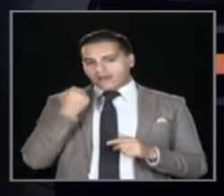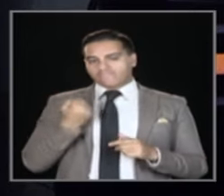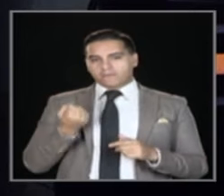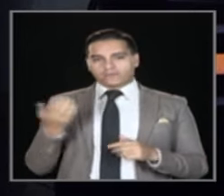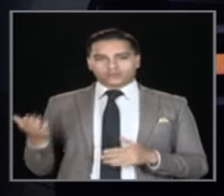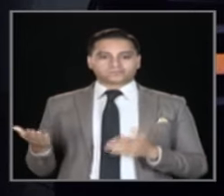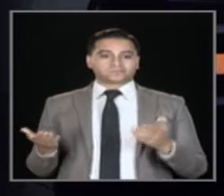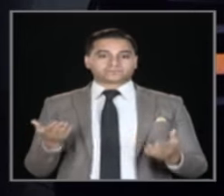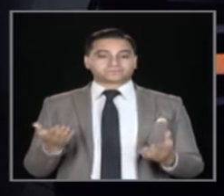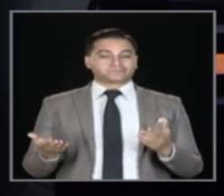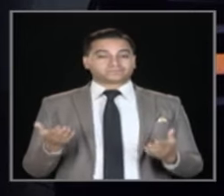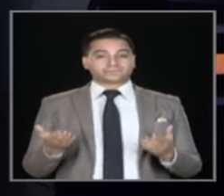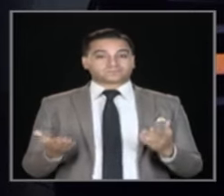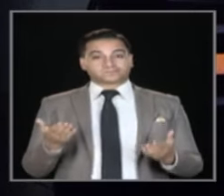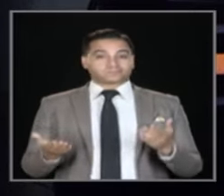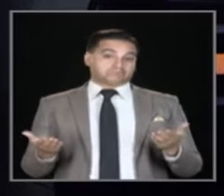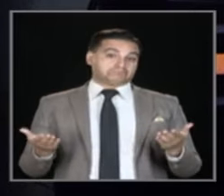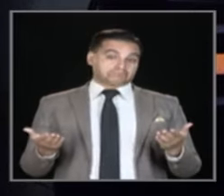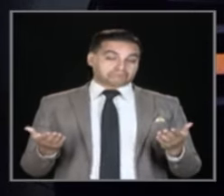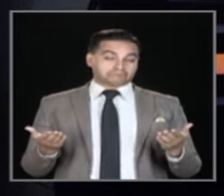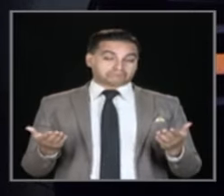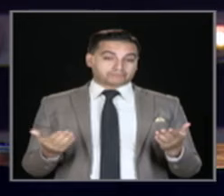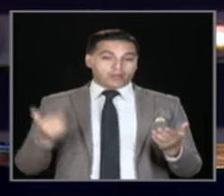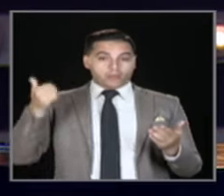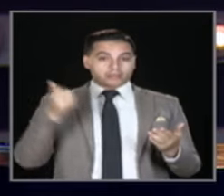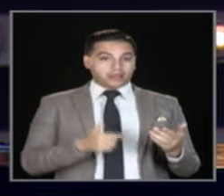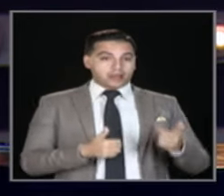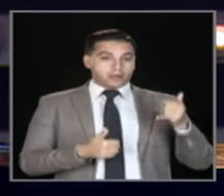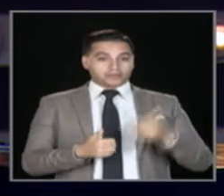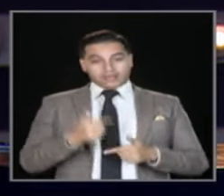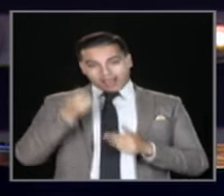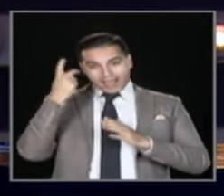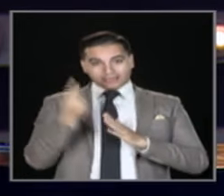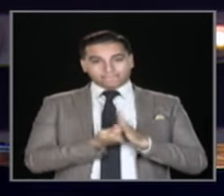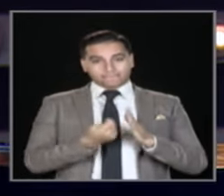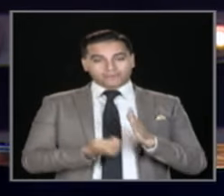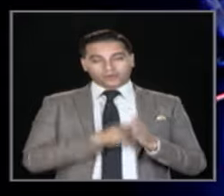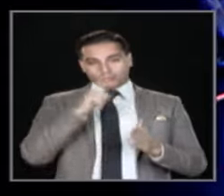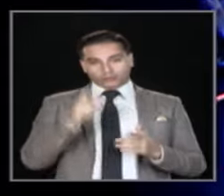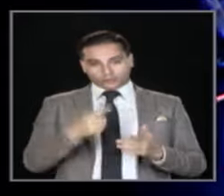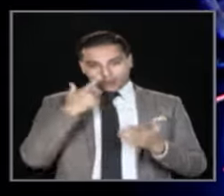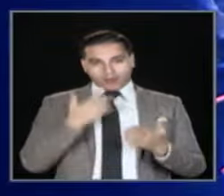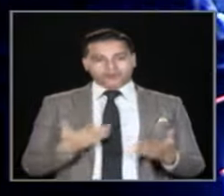رمسيس هيتوج ببطولة الموسم يا رب. ادب، والسؤال هو